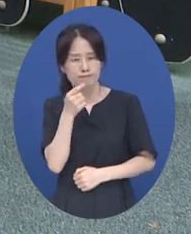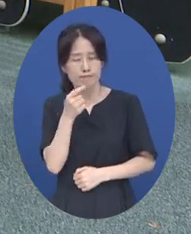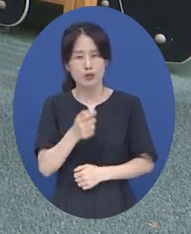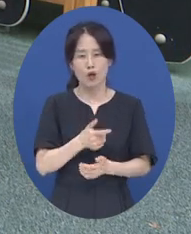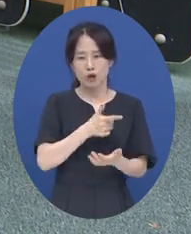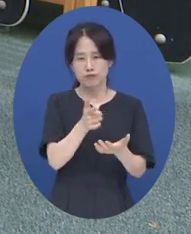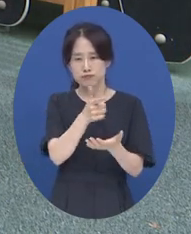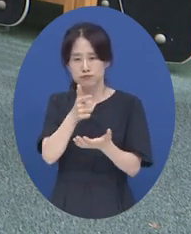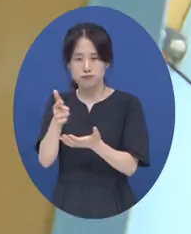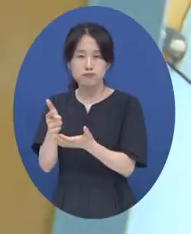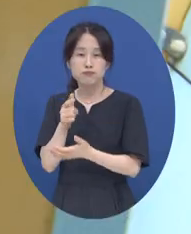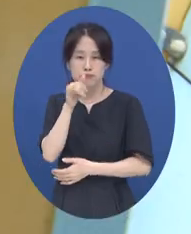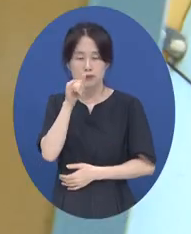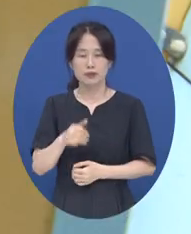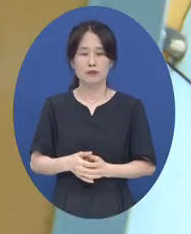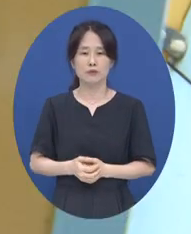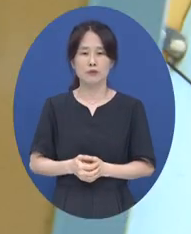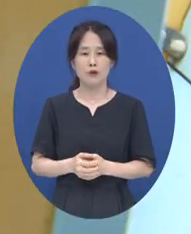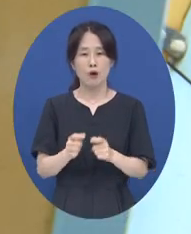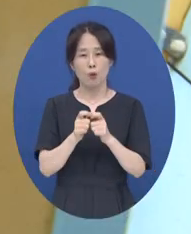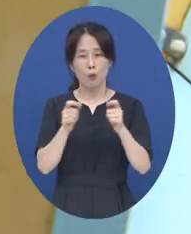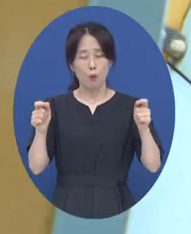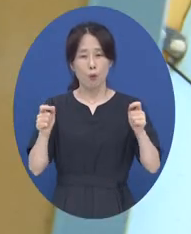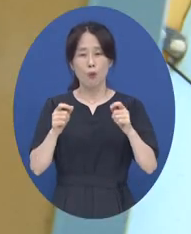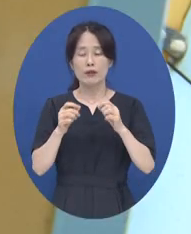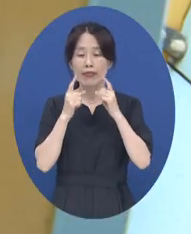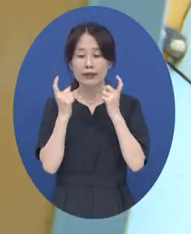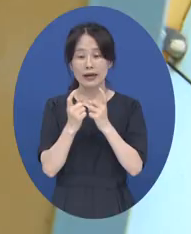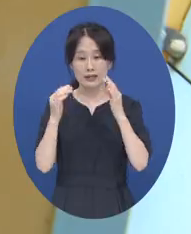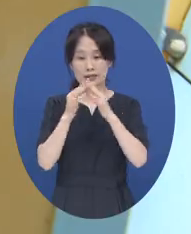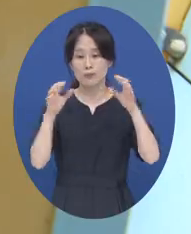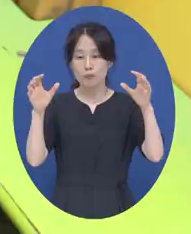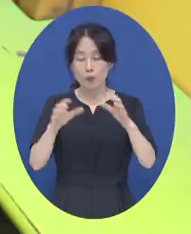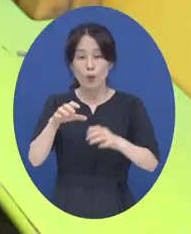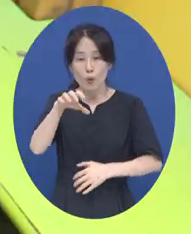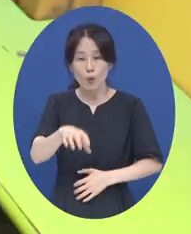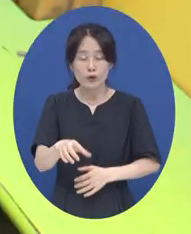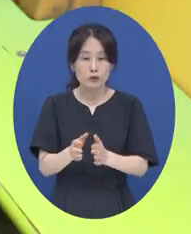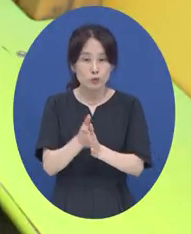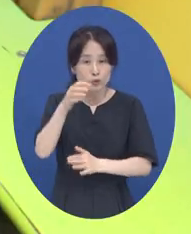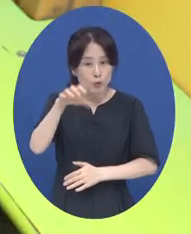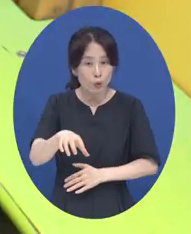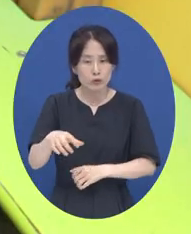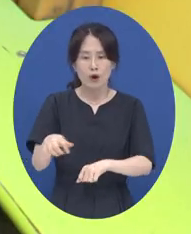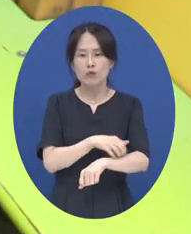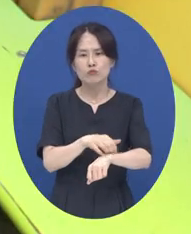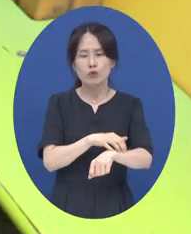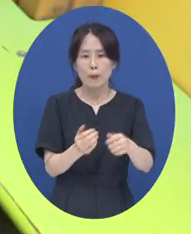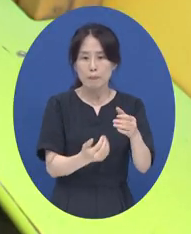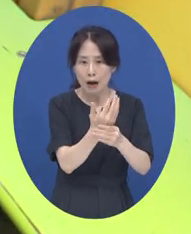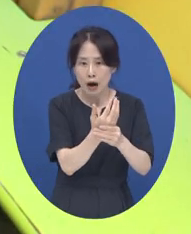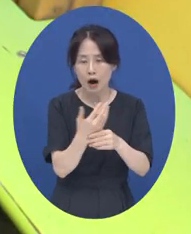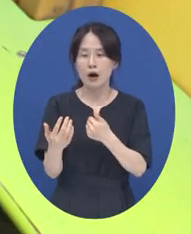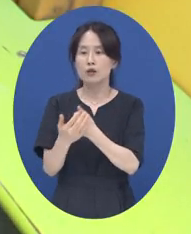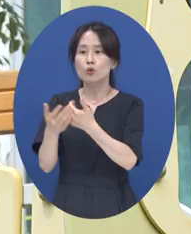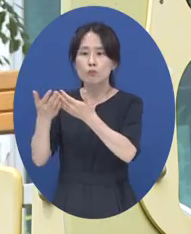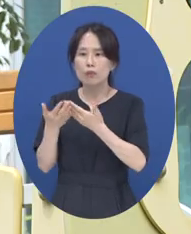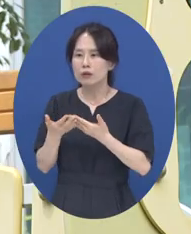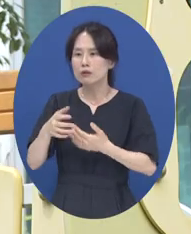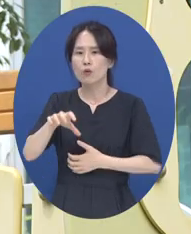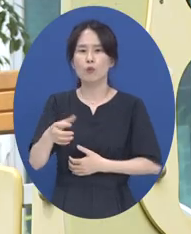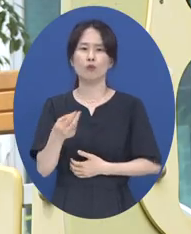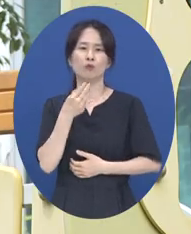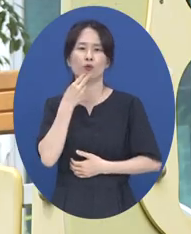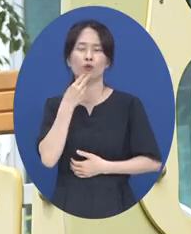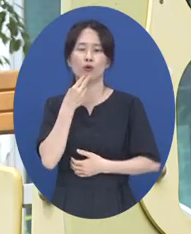작업이 이뤄집니다. 오래된 단독주택 등이 모여있는 구도심의 경우는 불편 사항이 생겨도 도움받을 곳이